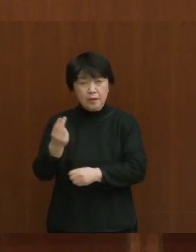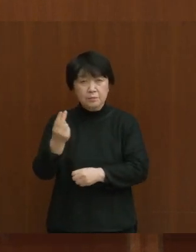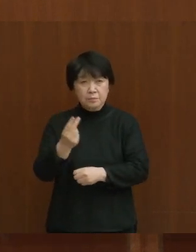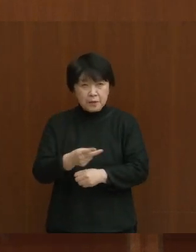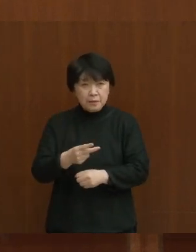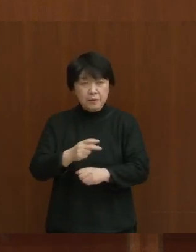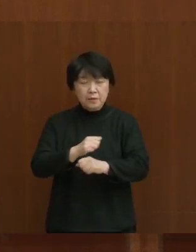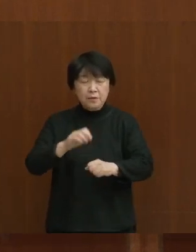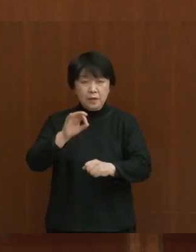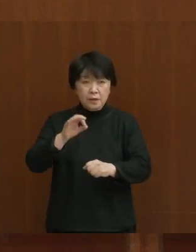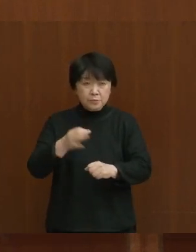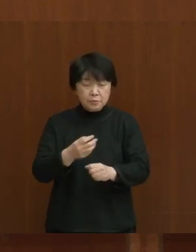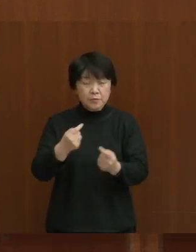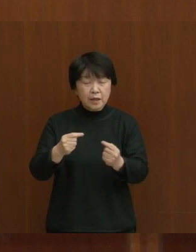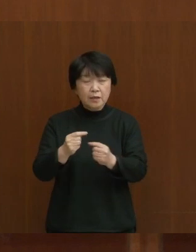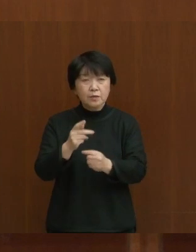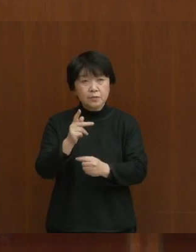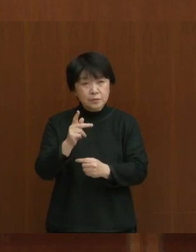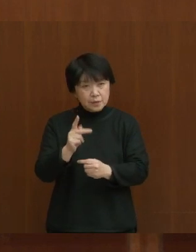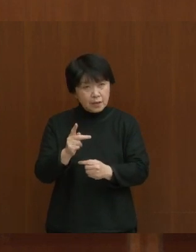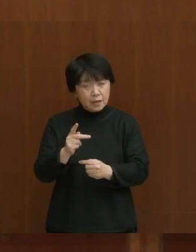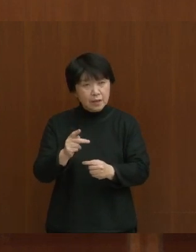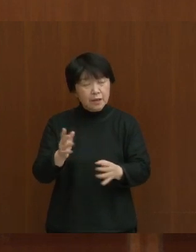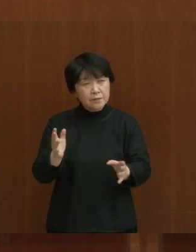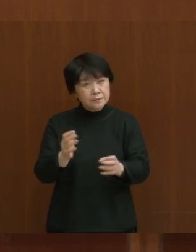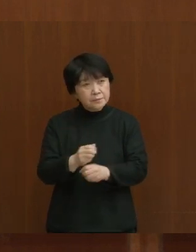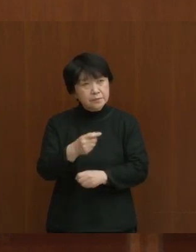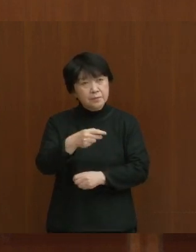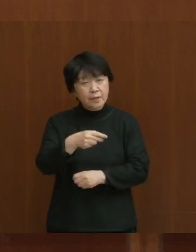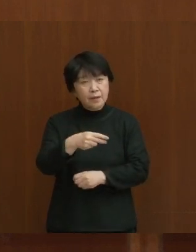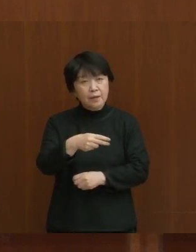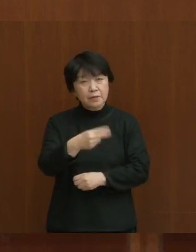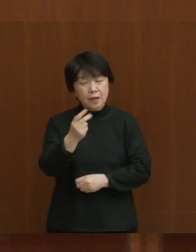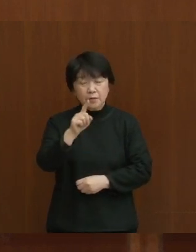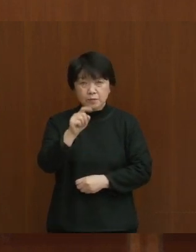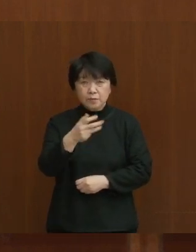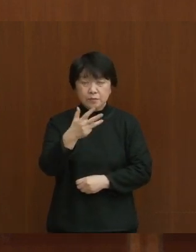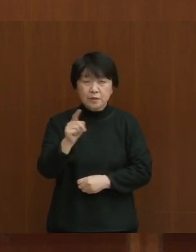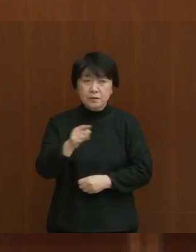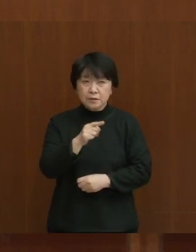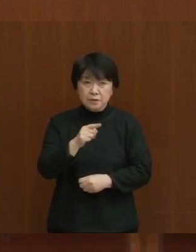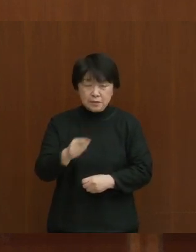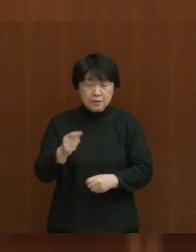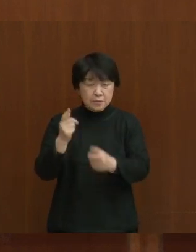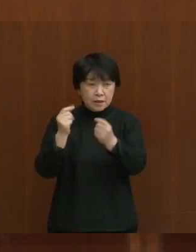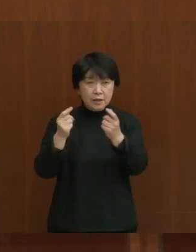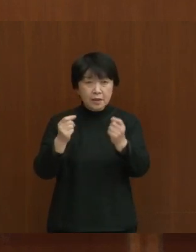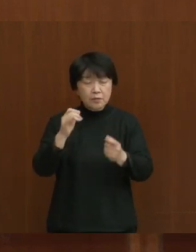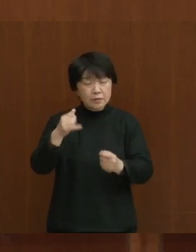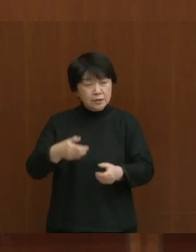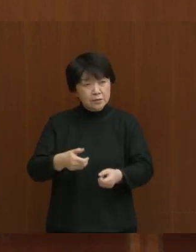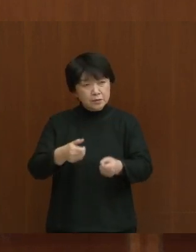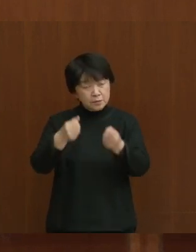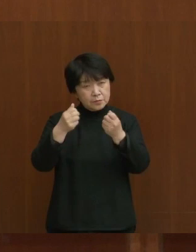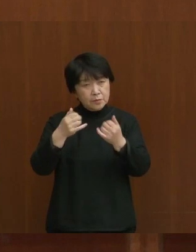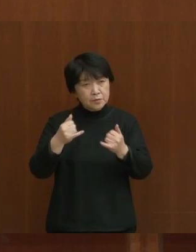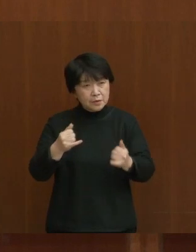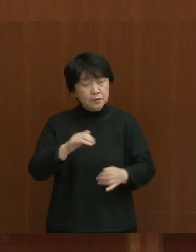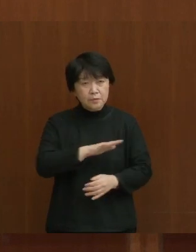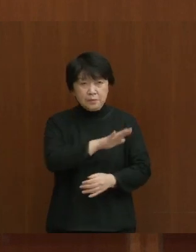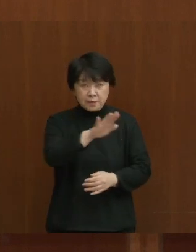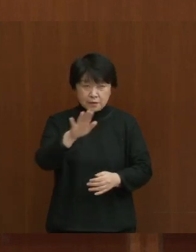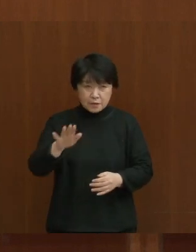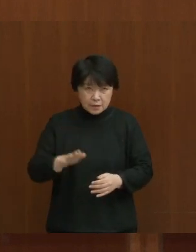生物資源科学研究科の計218名の大学院修了生の皆様、ご卒